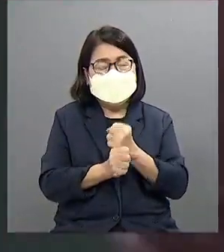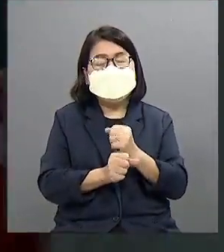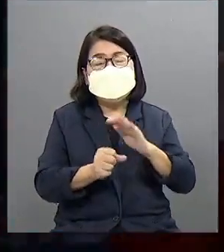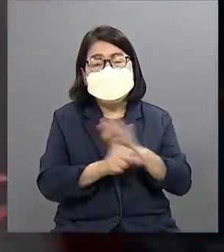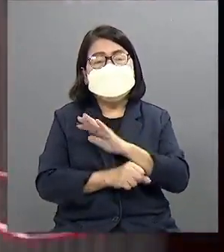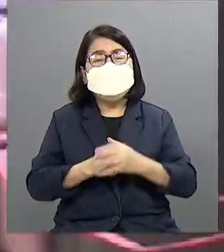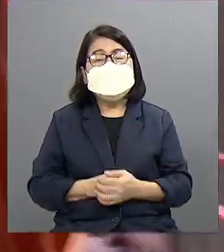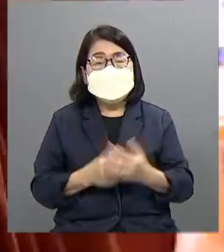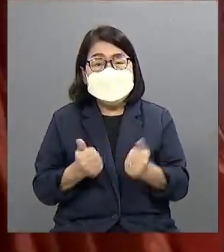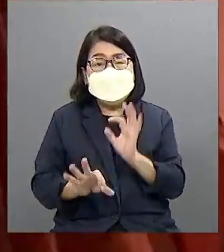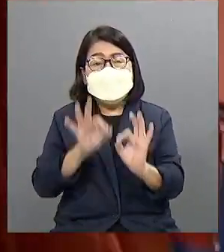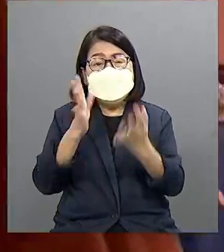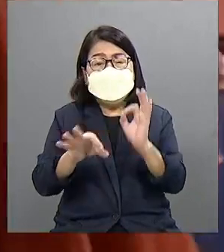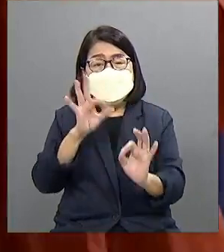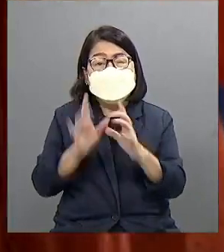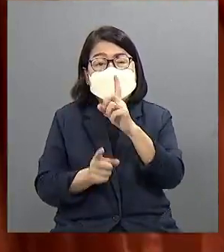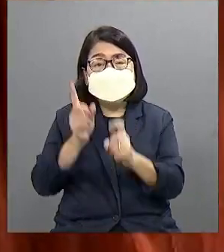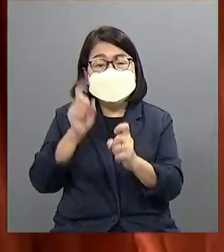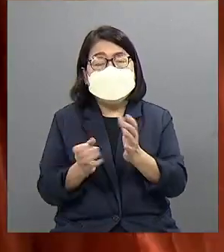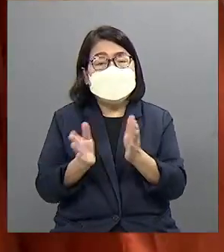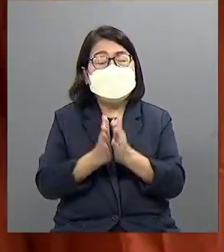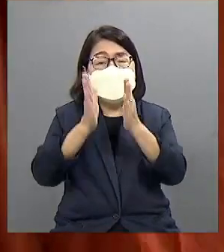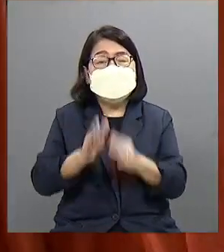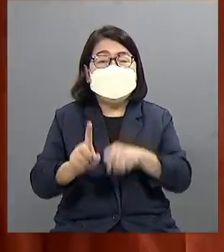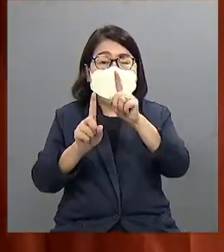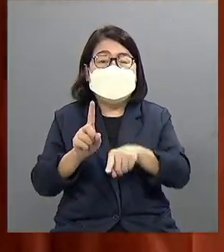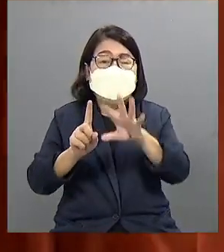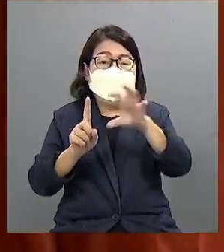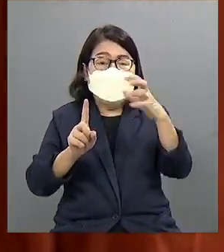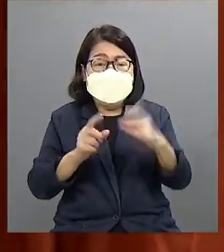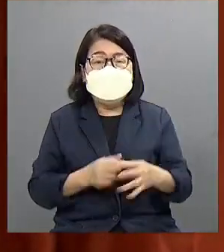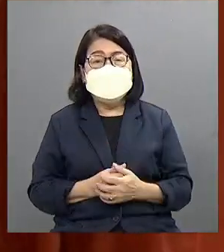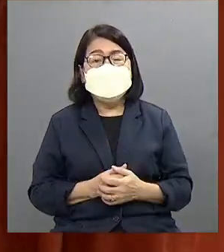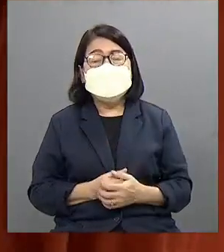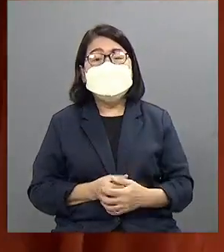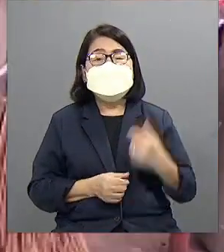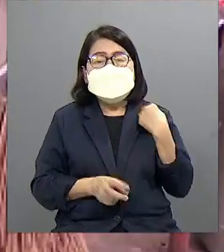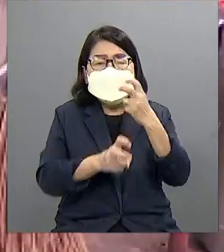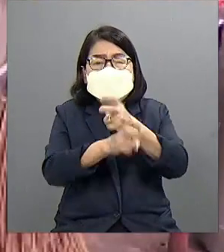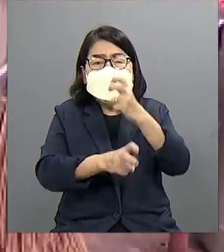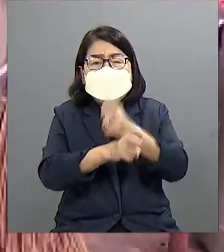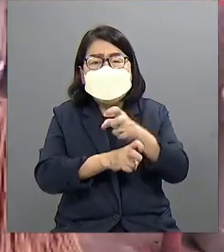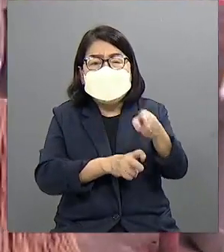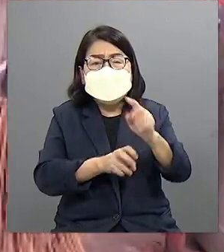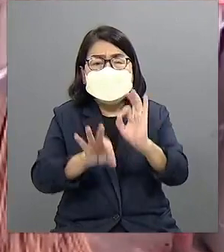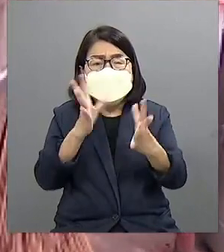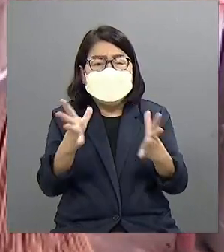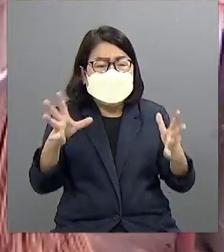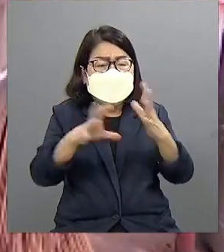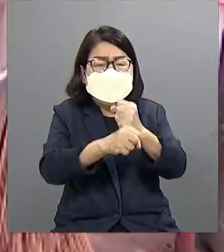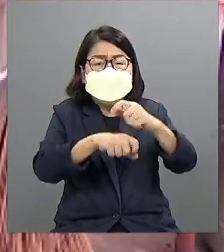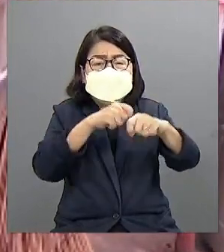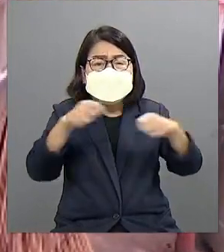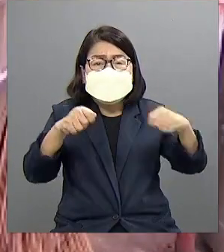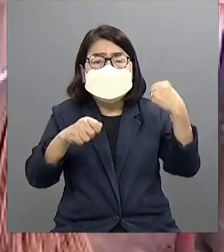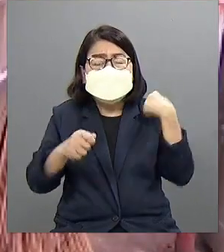นะ 1,500 กว่าศพแล้วก็ยังมีพวกกระดูกที่ญาติโยมยังไม่มาเอายังพอมีสัก160กว่า